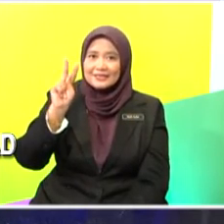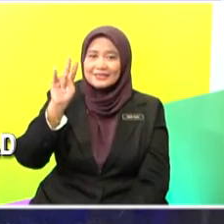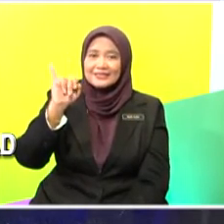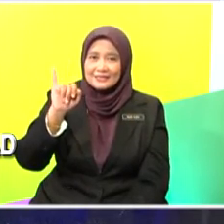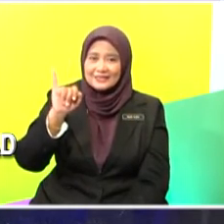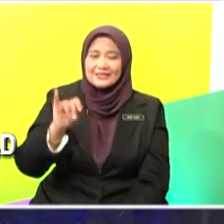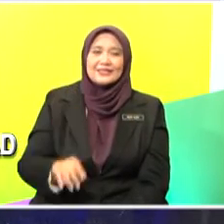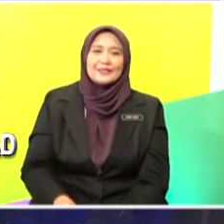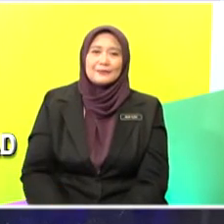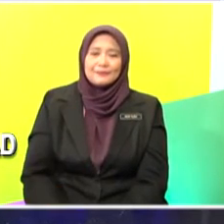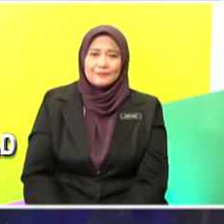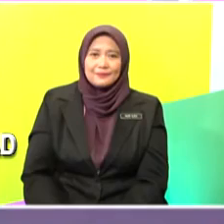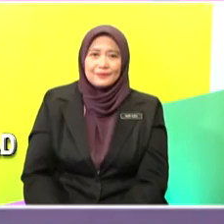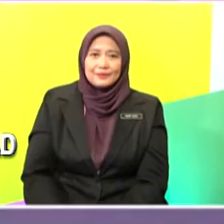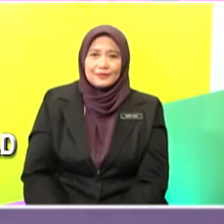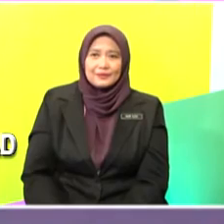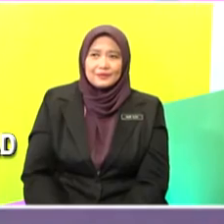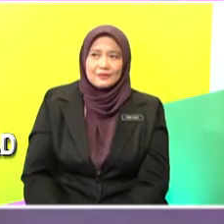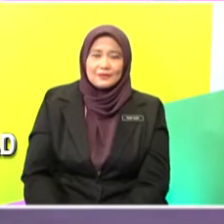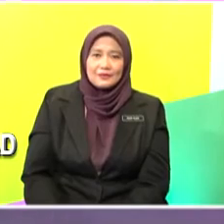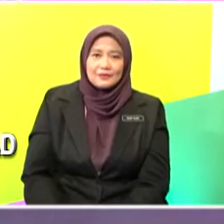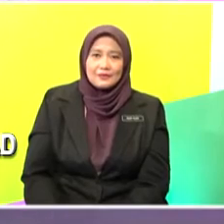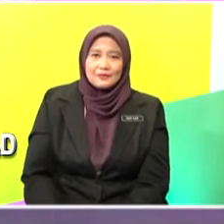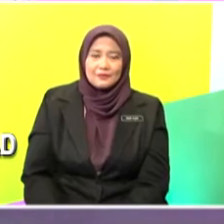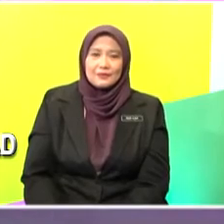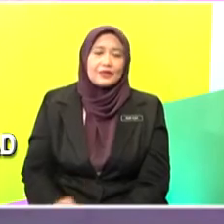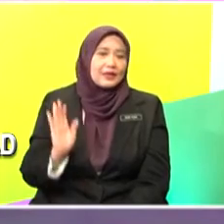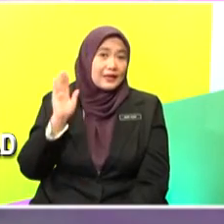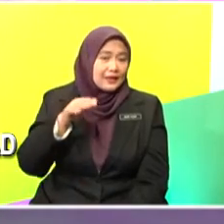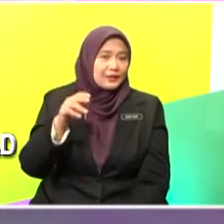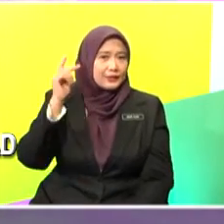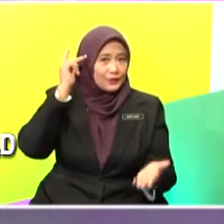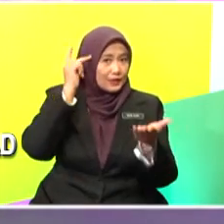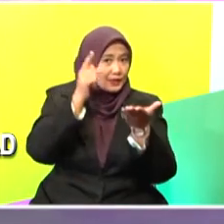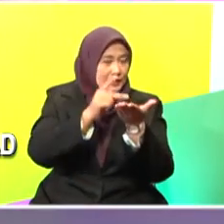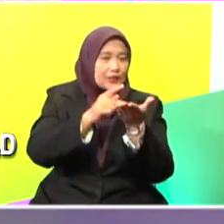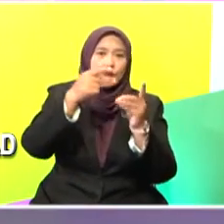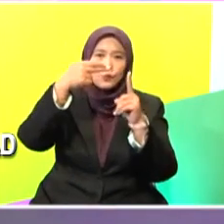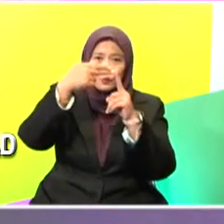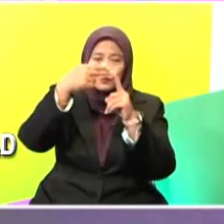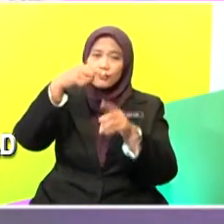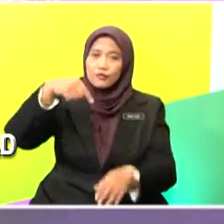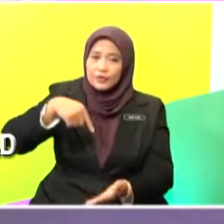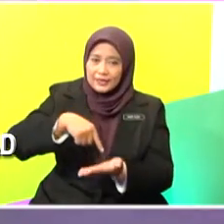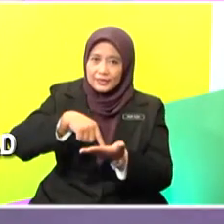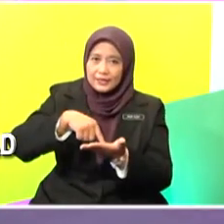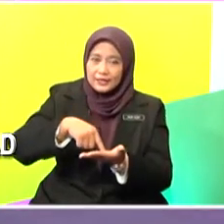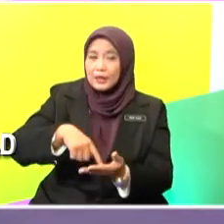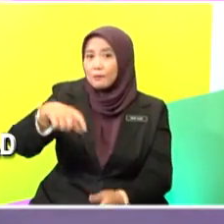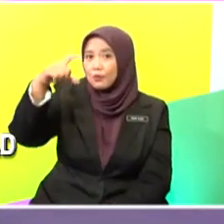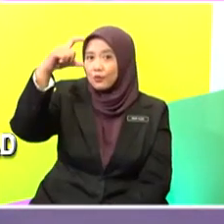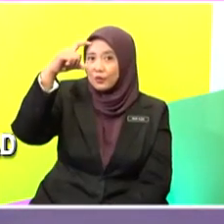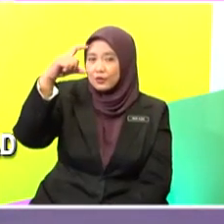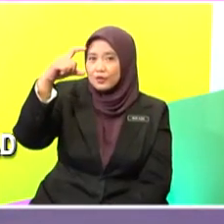jawab. Yes. Okey, cikgu teka-teki. Ayuh kenal huruf ini, bulan